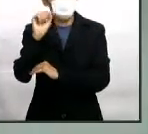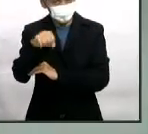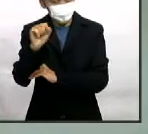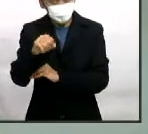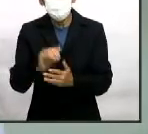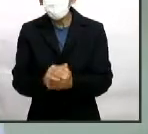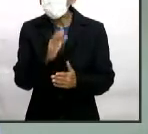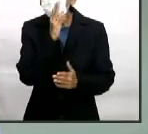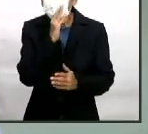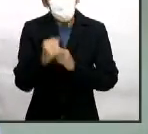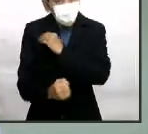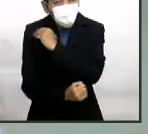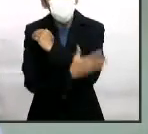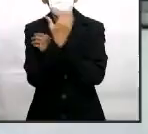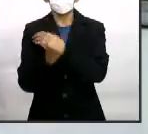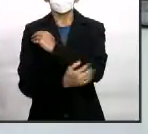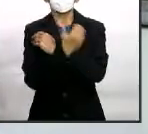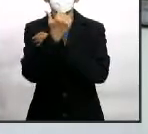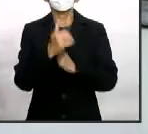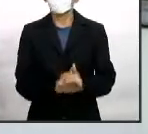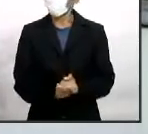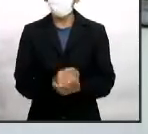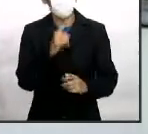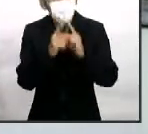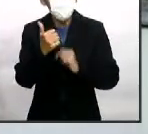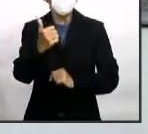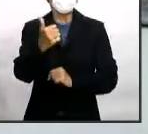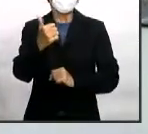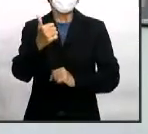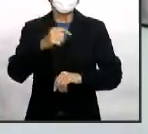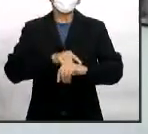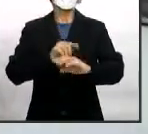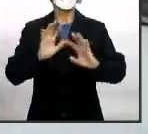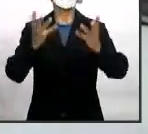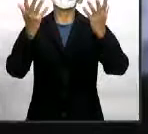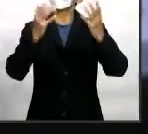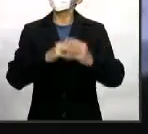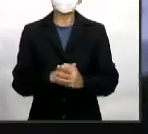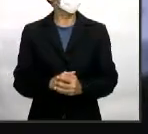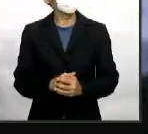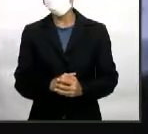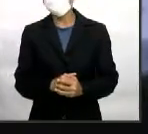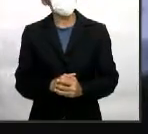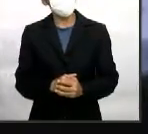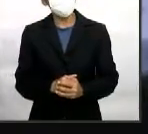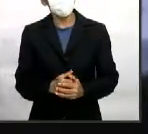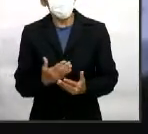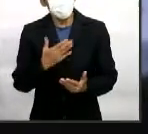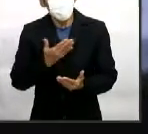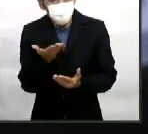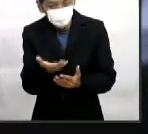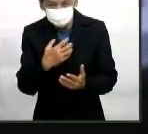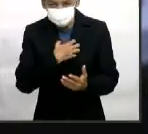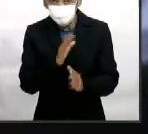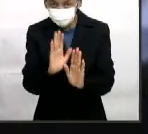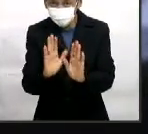ครับคืออันนี้ถ้ามองจริงมันเป็นโอกาสถูกไหมครับ แม่กำลังคุยสนุกเลยแต่ว่าตอนนี้รายการของเราก็ใกล้จะหมดเวลาแล้วนะฮะยังไงเดี๋ยวผมรบกว